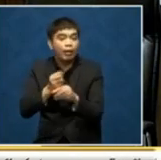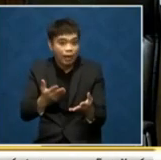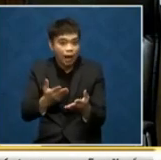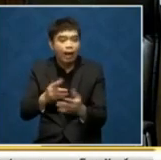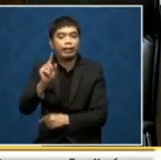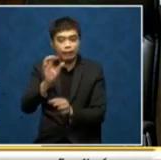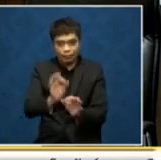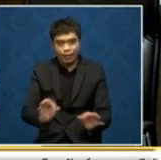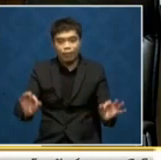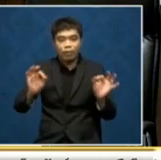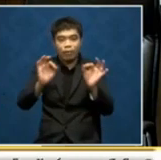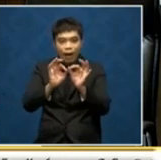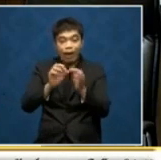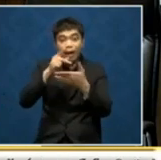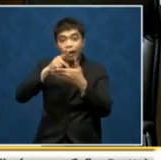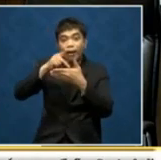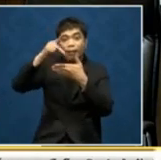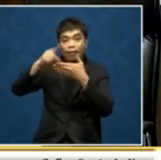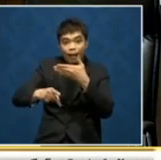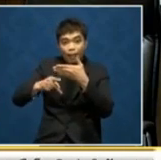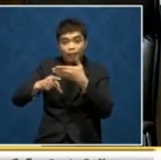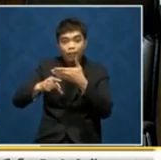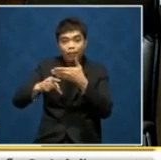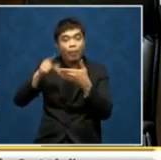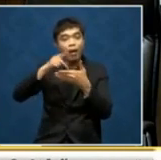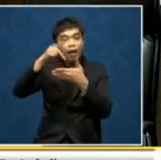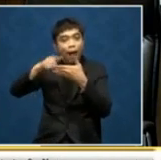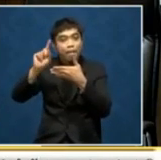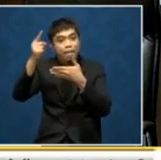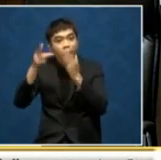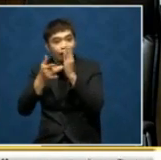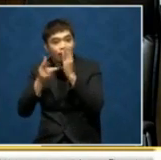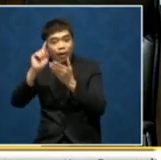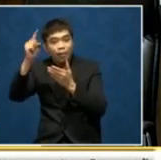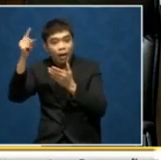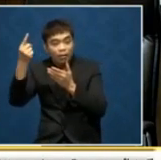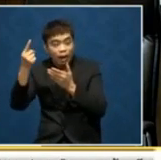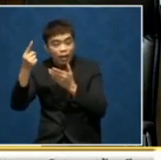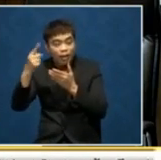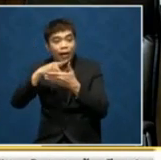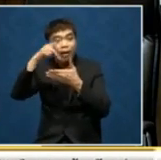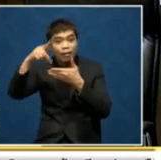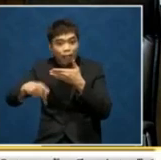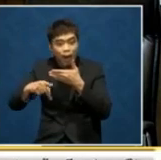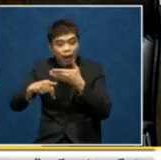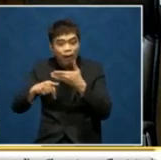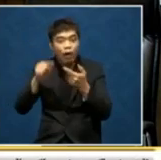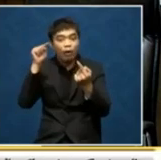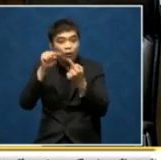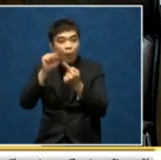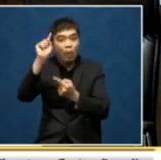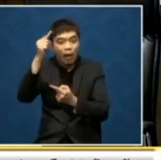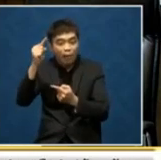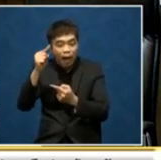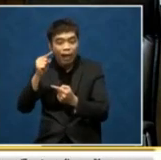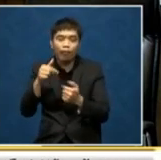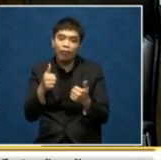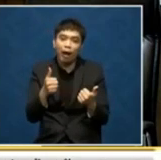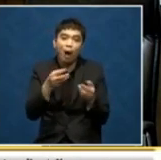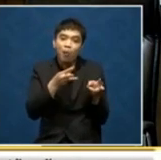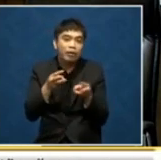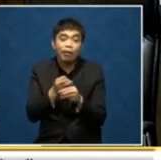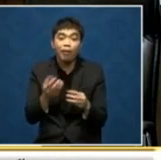ใช้แอพพลิเคชันนะครับแล้วก็ในส่วนของการออกแบบแพลตฟอร์มที่มันคล่องตัวและก็ทันสมัยนะด้านอื่นๆ